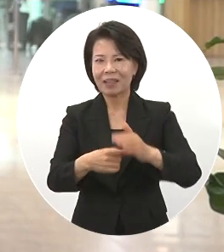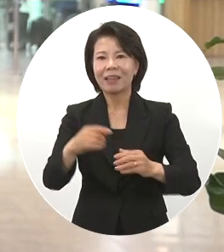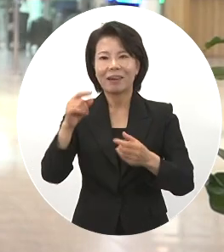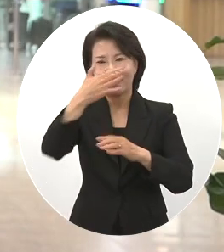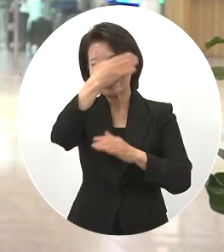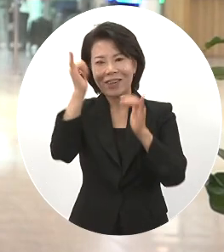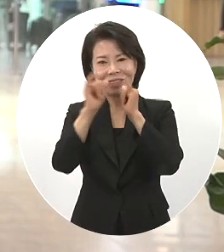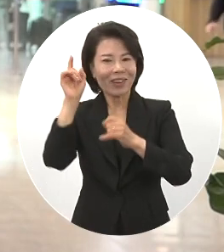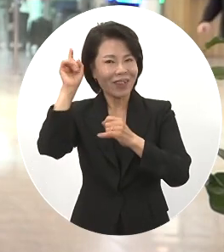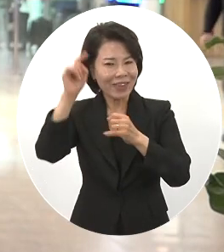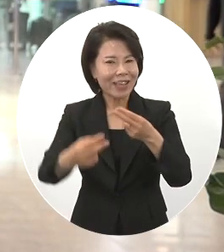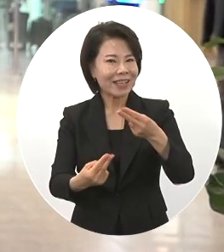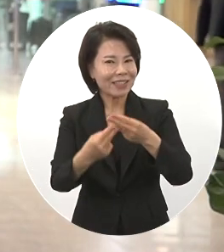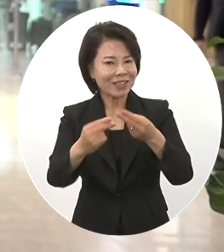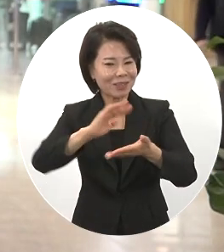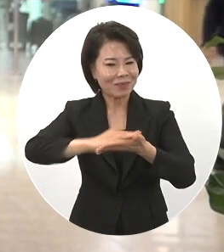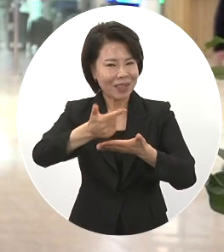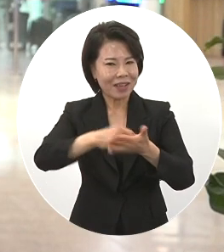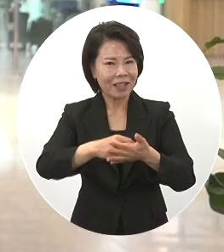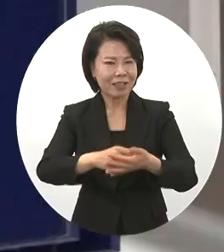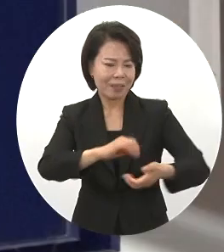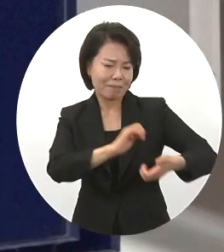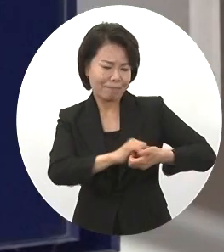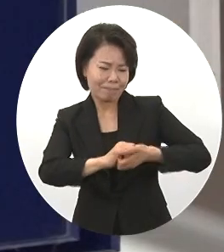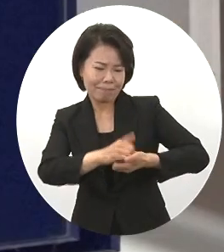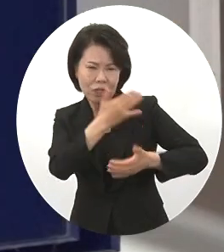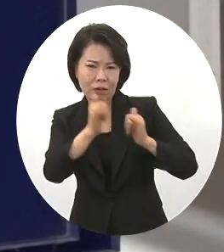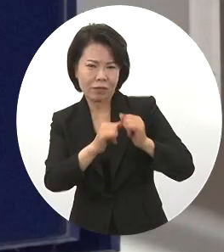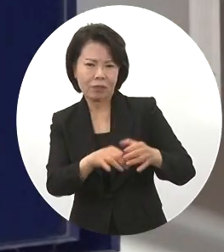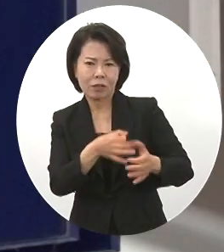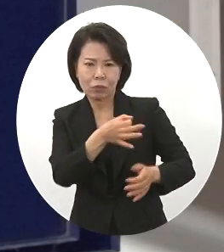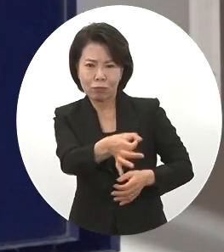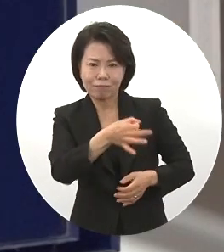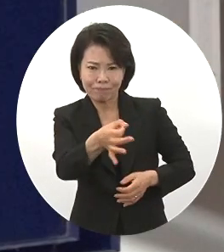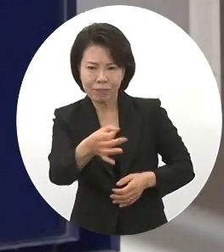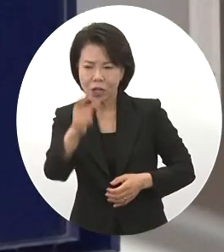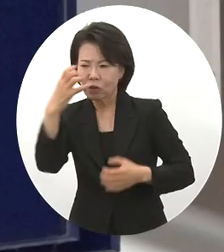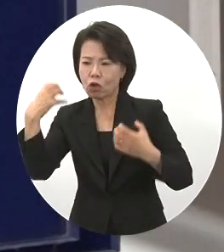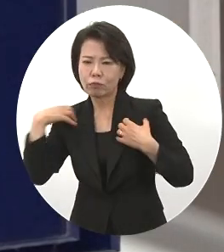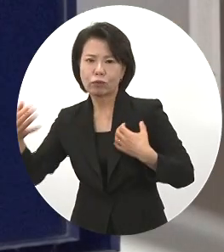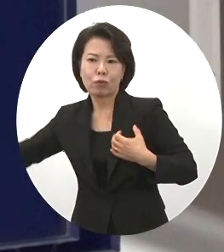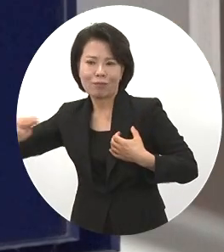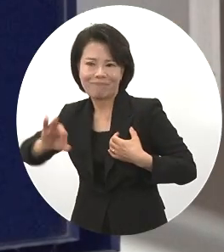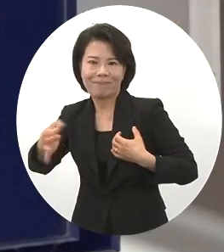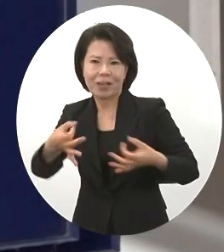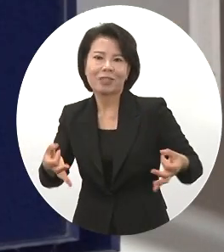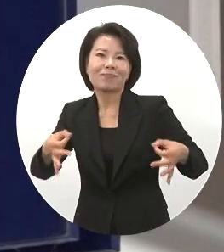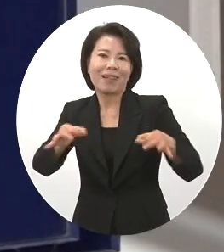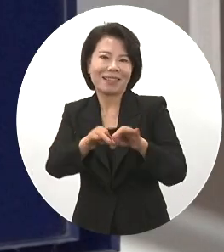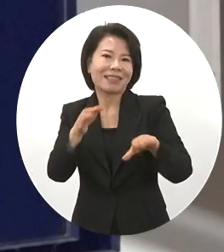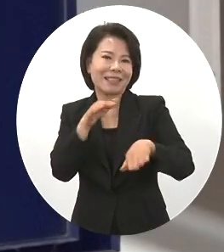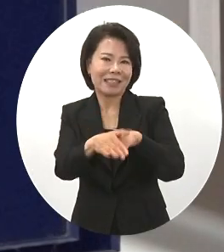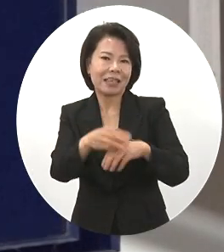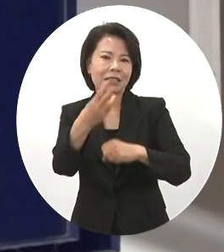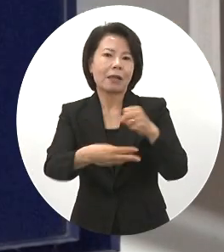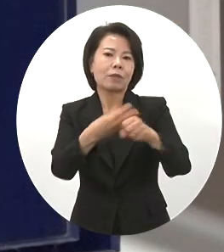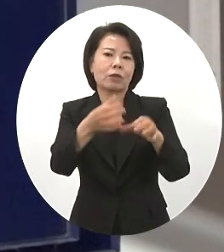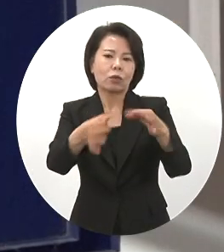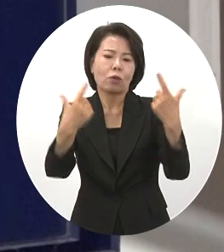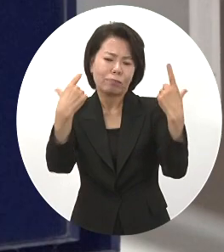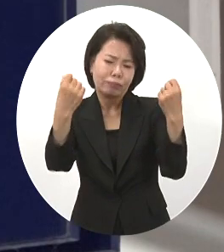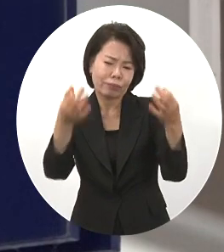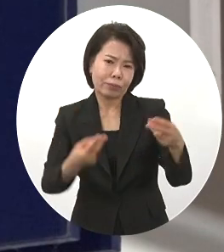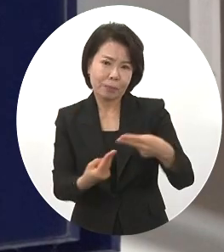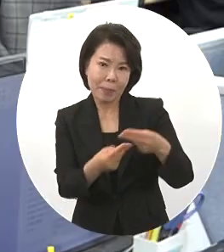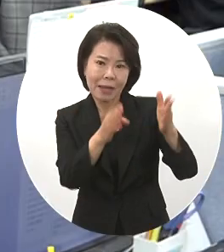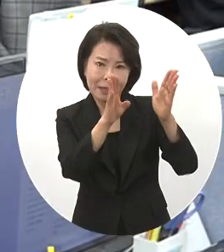청년네이처 축계좌는 청년이 매달 일정 금액을 저축하면 정부가 추가로 적립해주는 방식으로 3년간